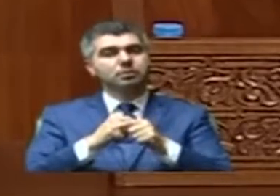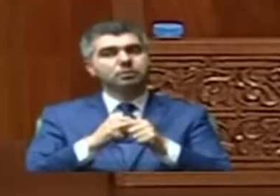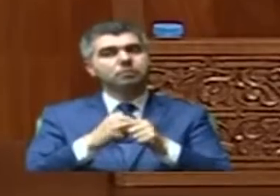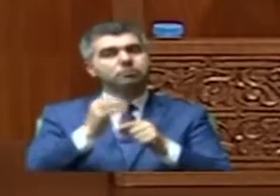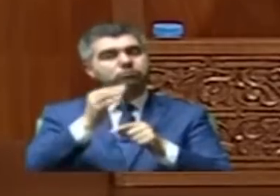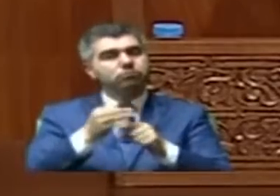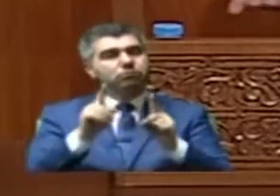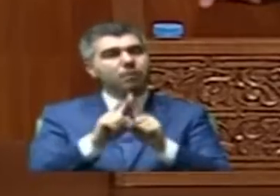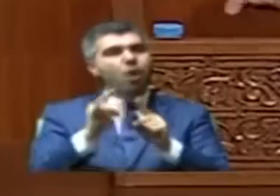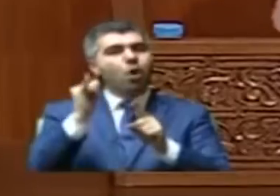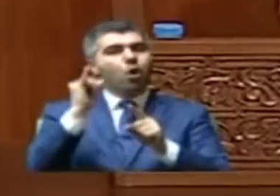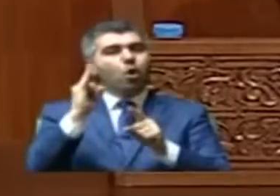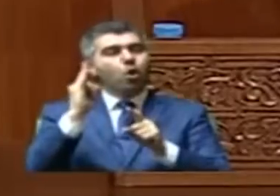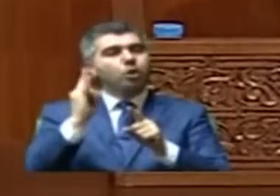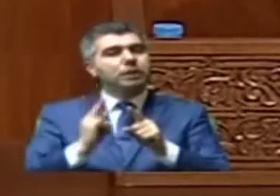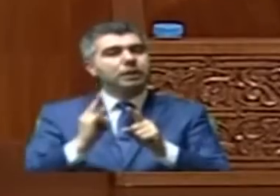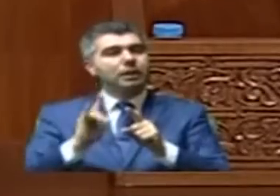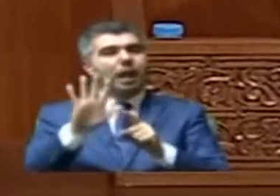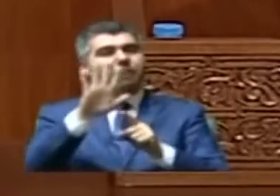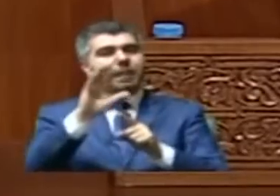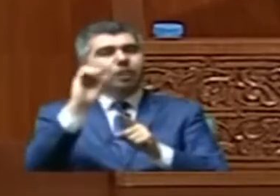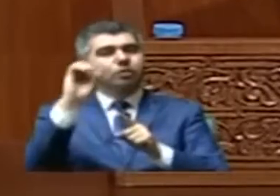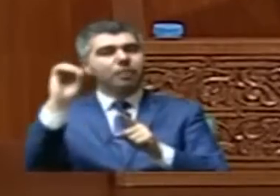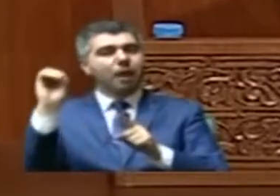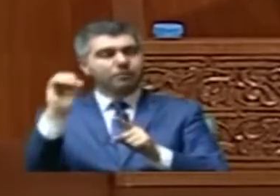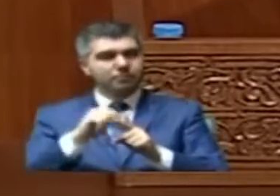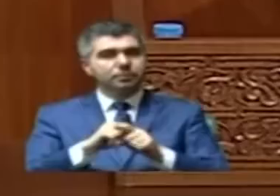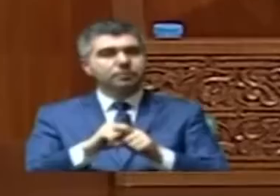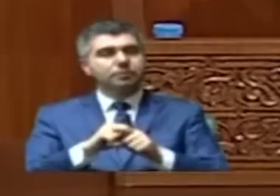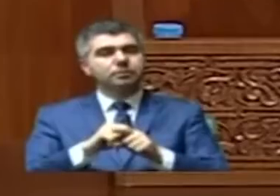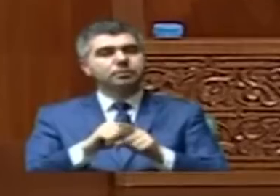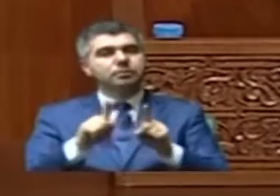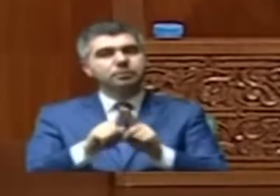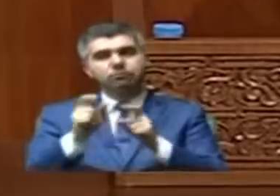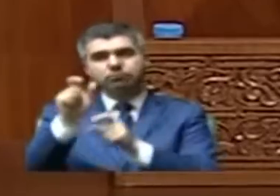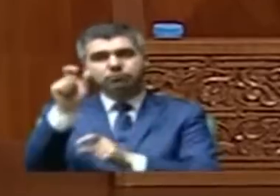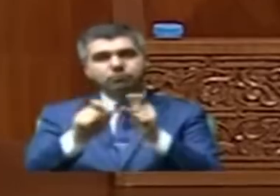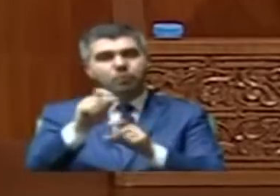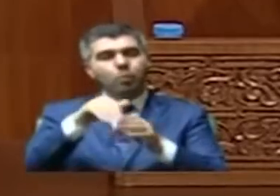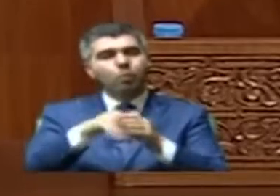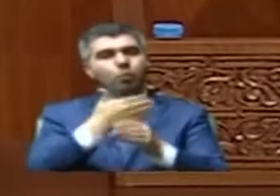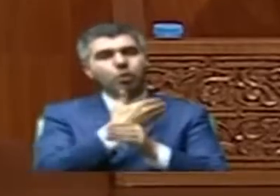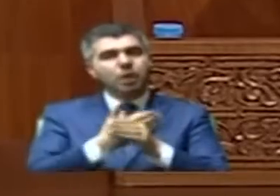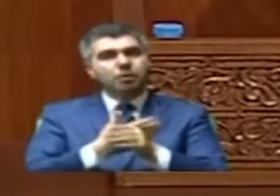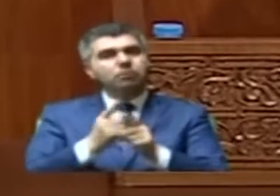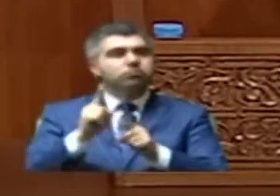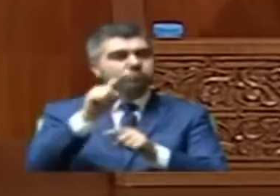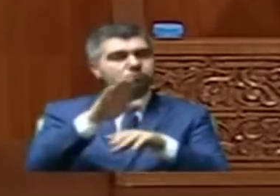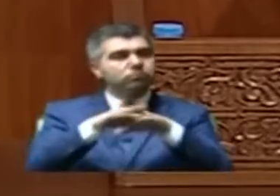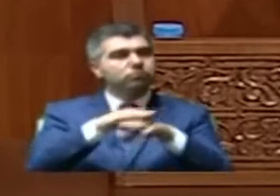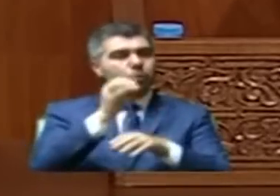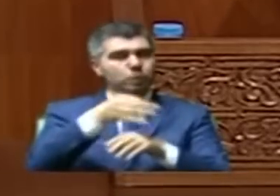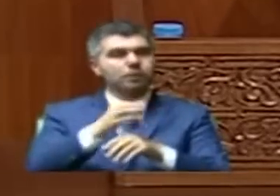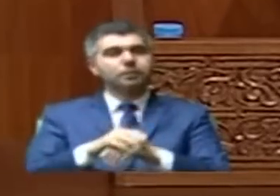يحضر في سوفيتال هنا راه يمكن يحضر أيضا. السادة المستشارين، السيدات والسادة المستشارين كلهم راه مدعوين إلى بغاو يحضروا.